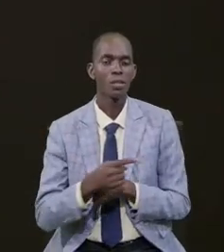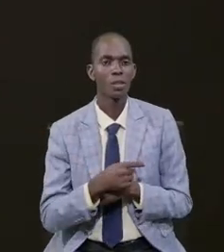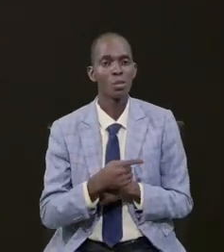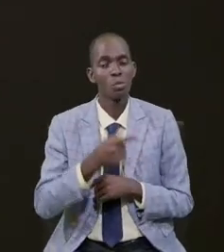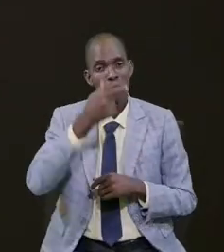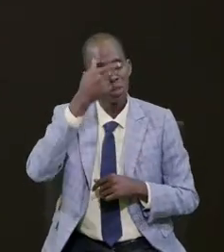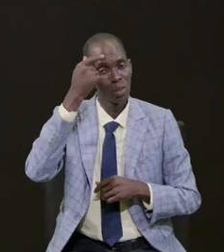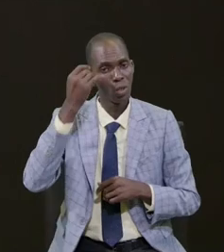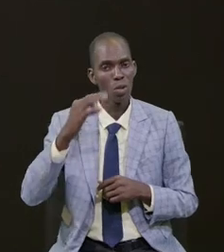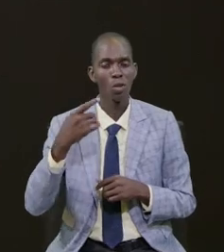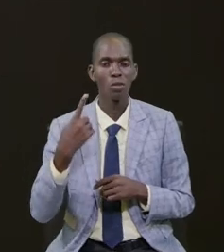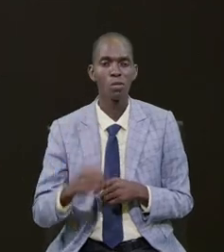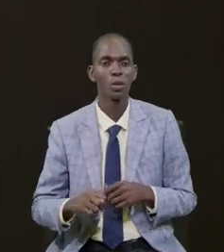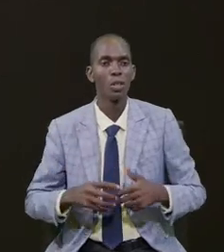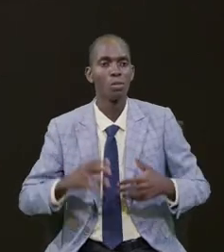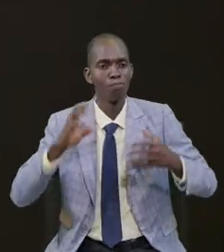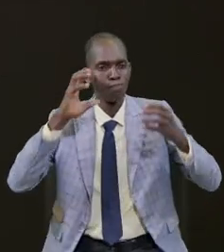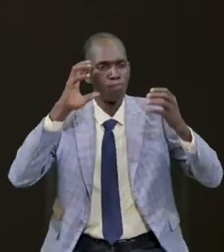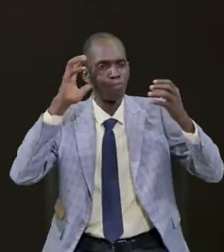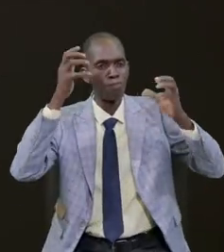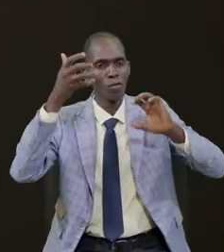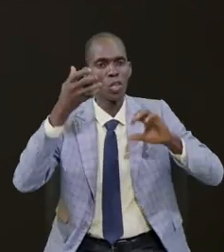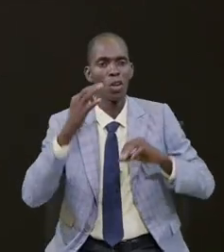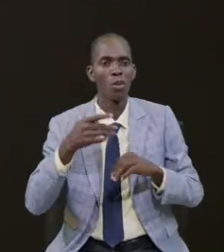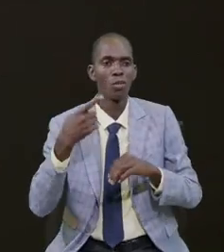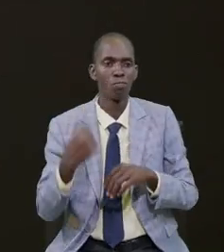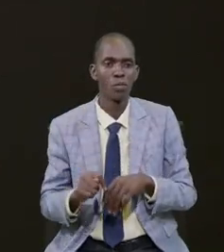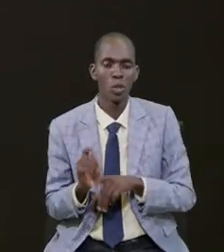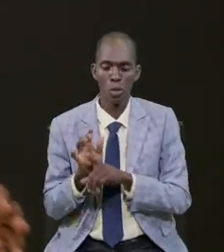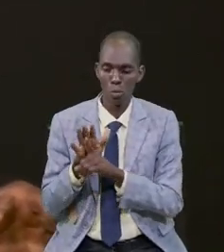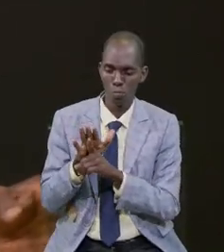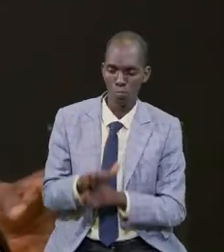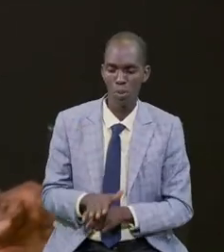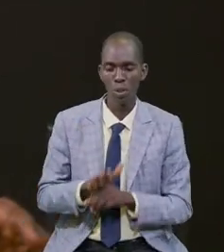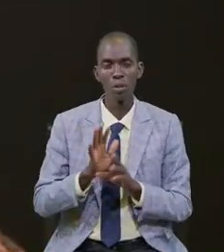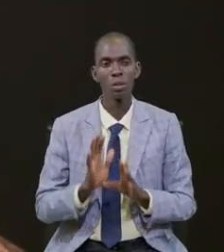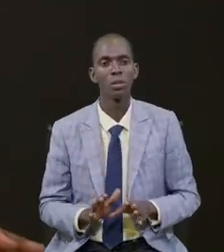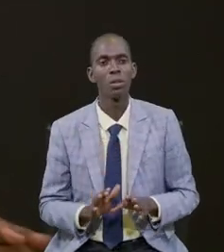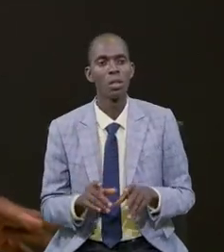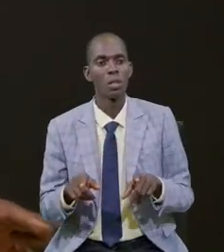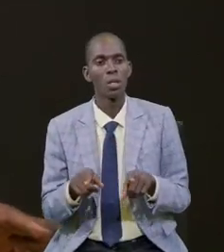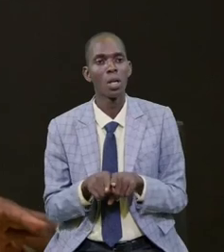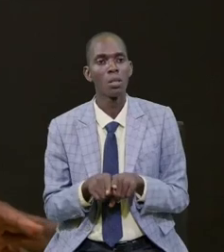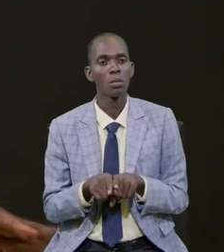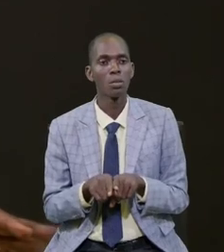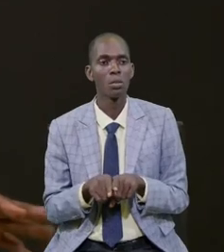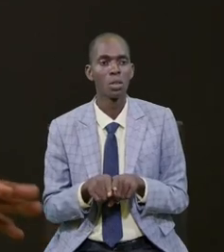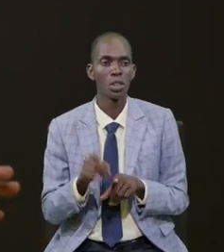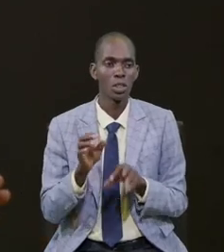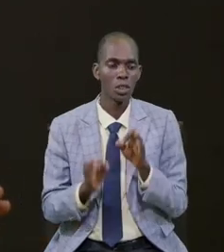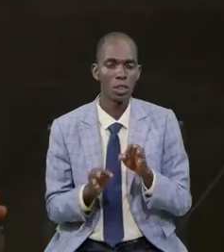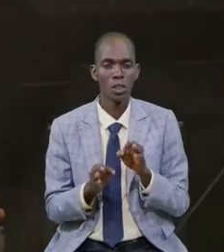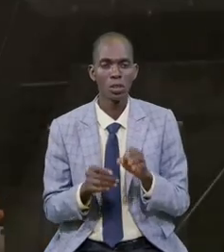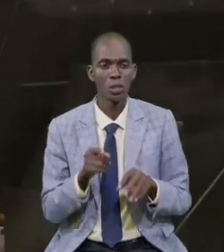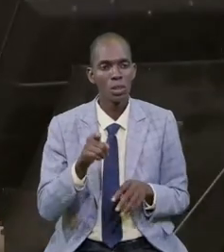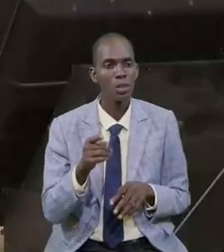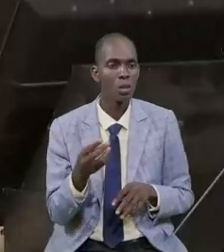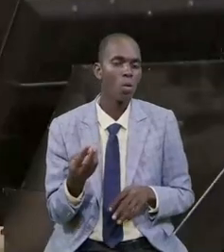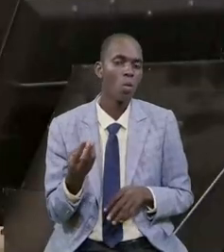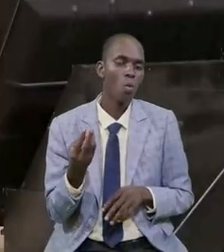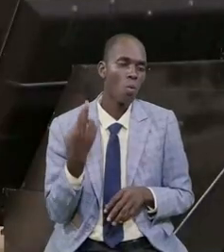tout le jour devant la colère de l'oppresseur, parce qu'il cherche